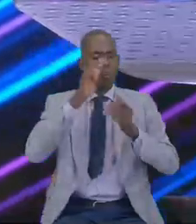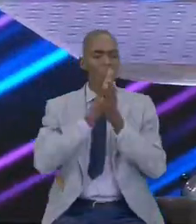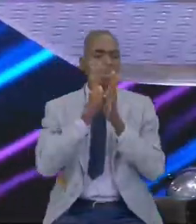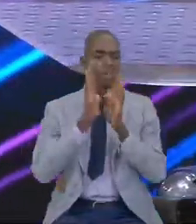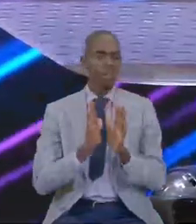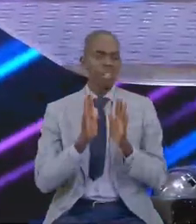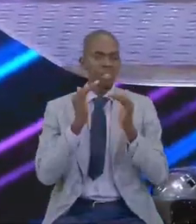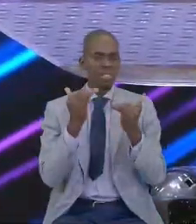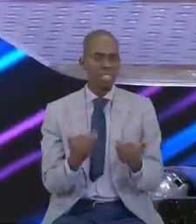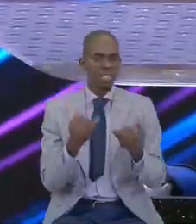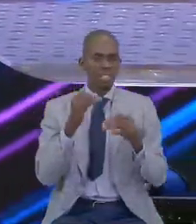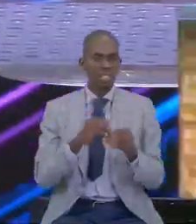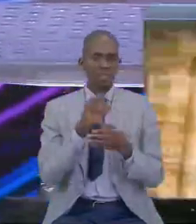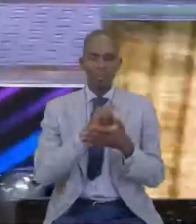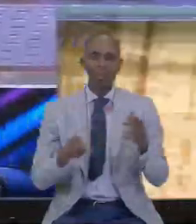dans le